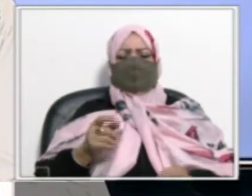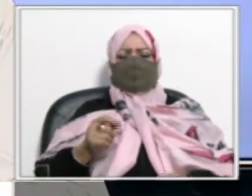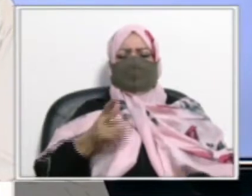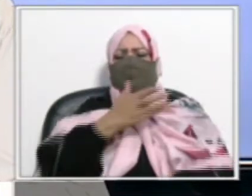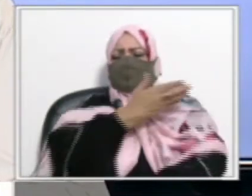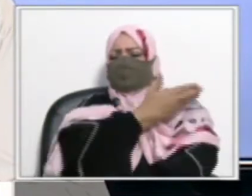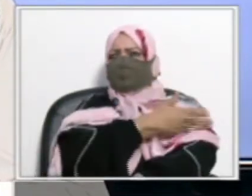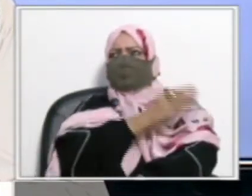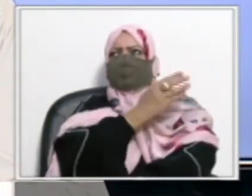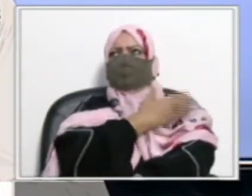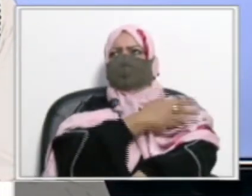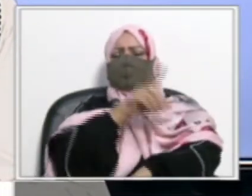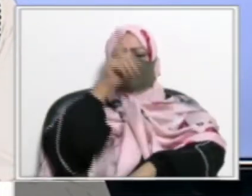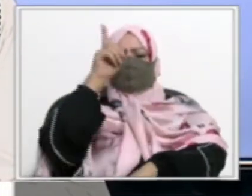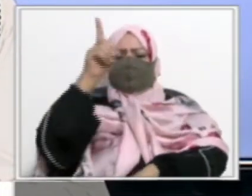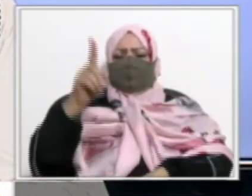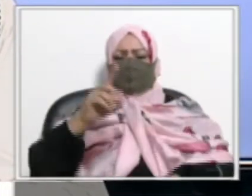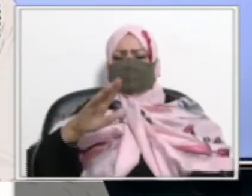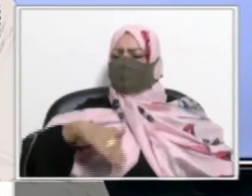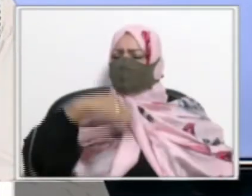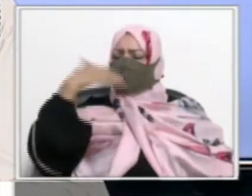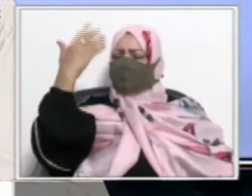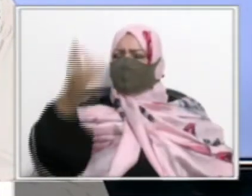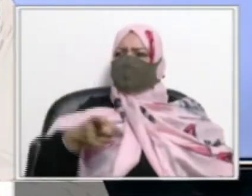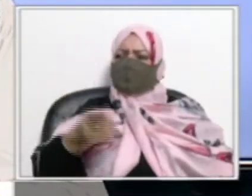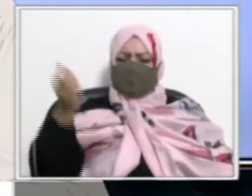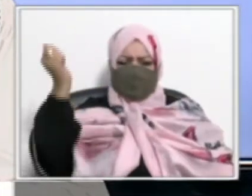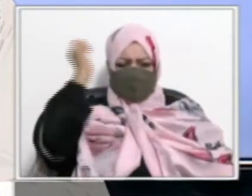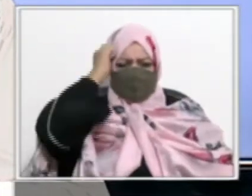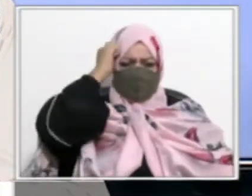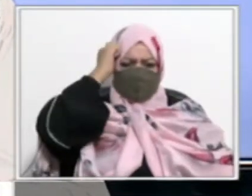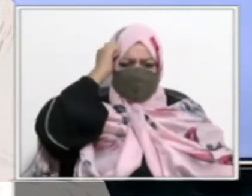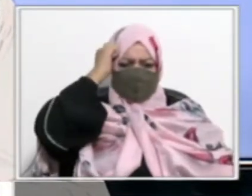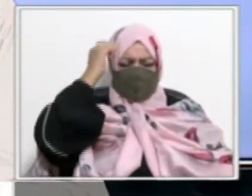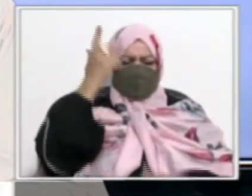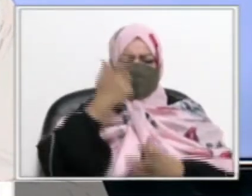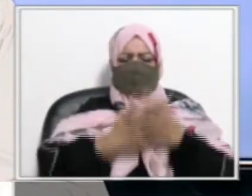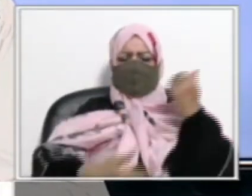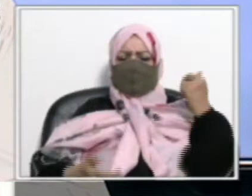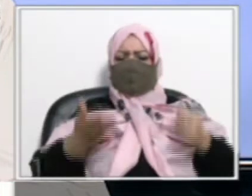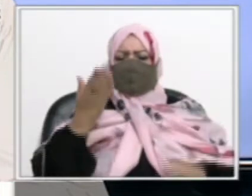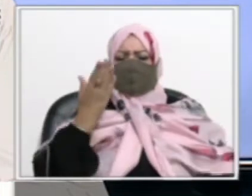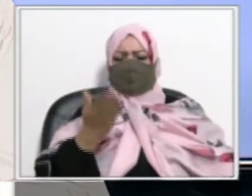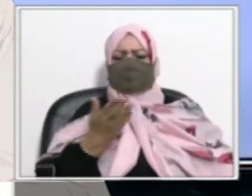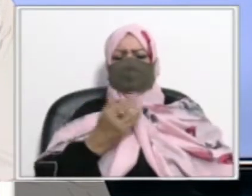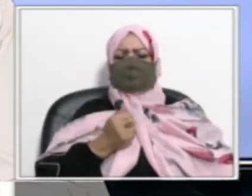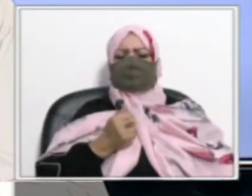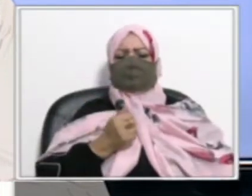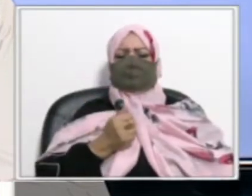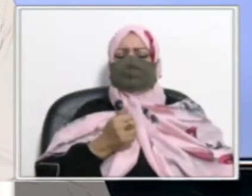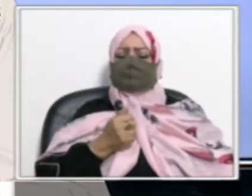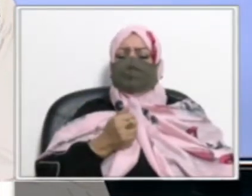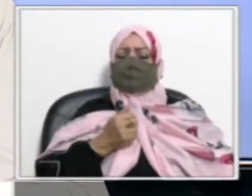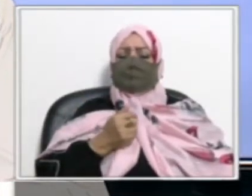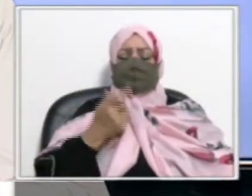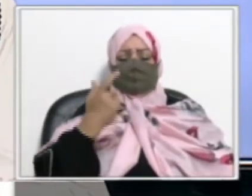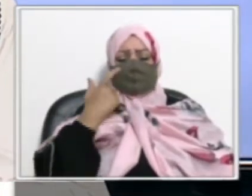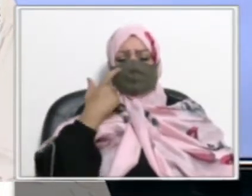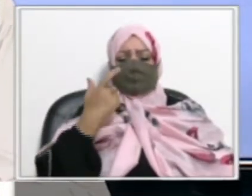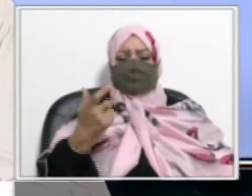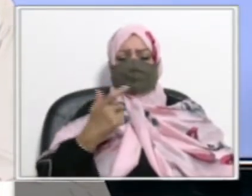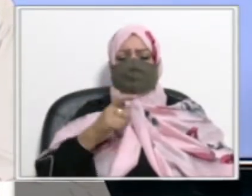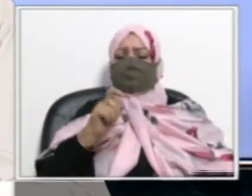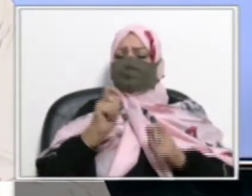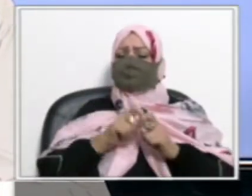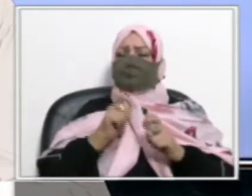ينظرون إلا أن يأتيهم إلا أن تأتيهم الملائكة أو يأتي ربك أو يأتي بعض آيات